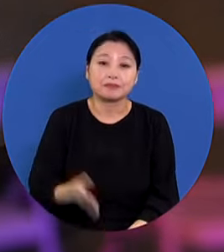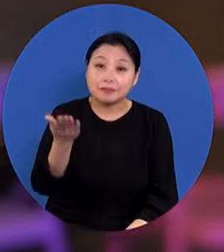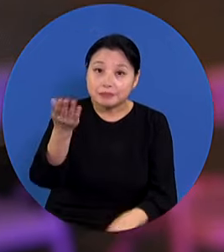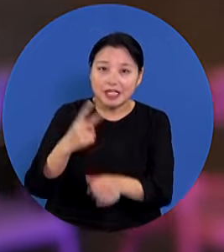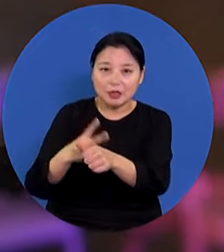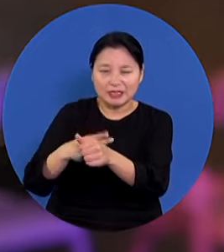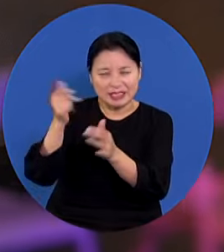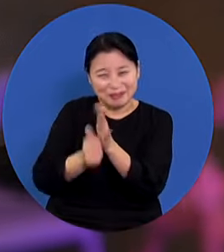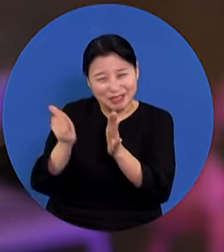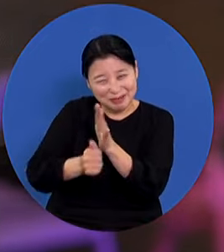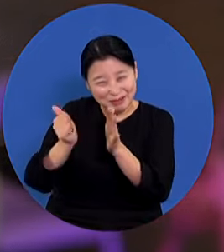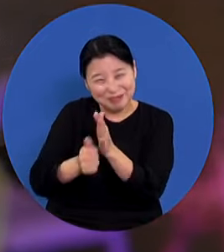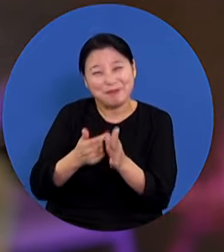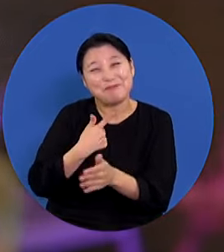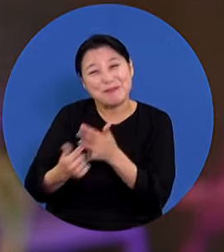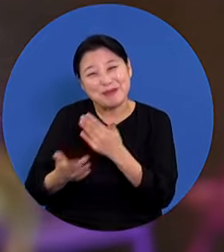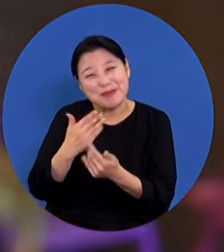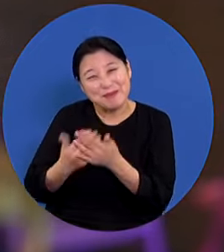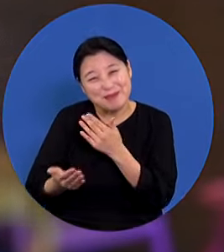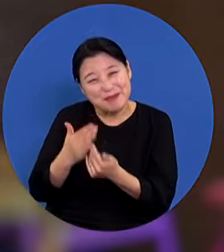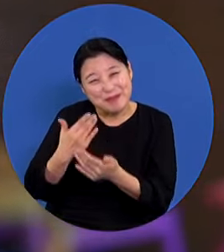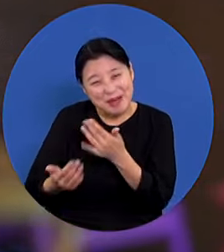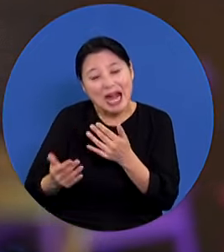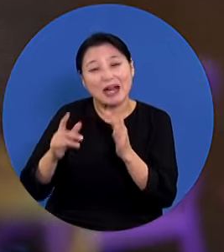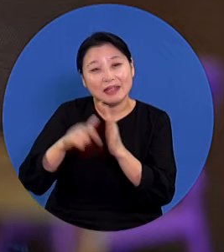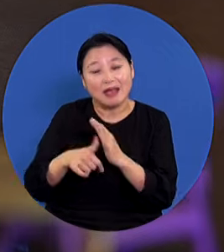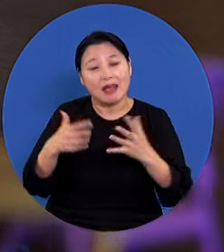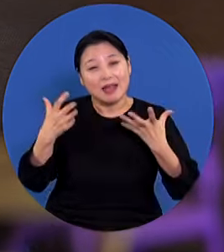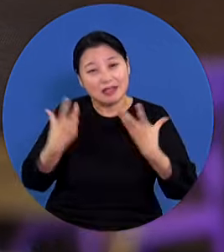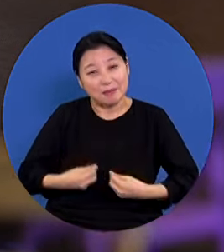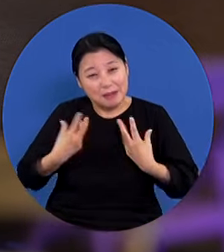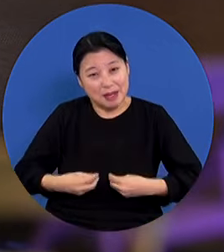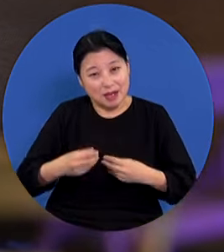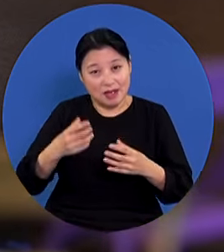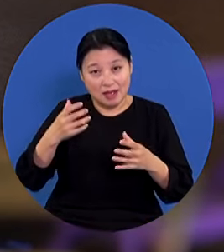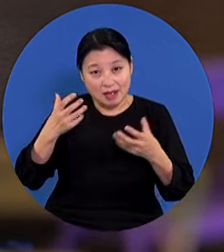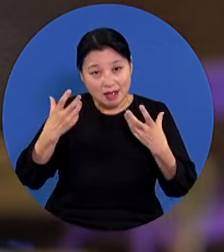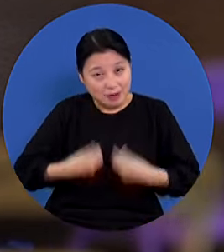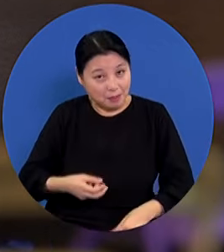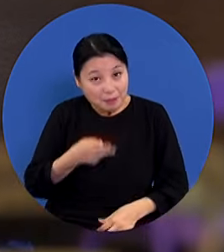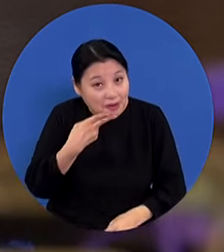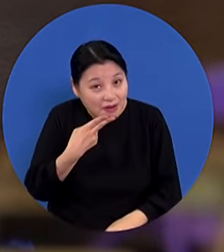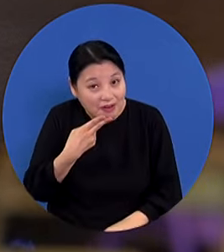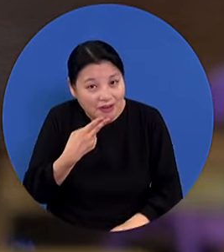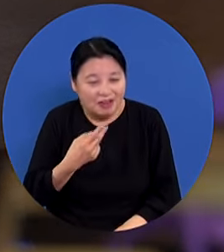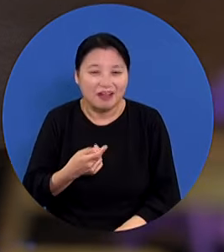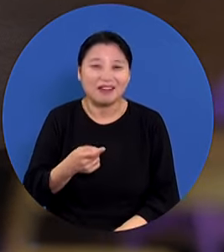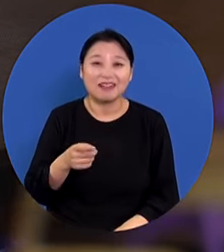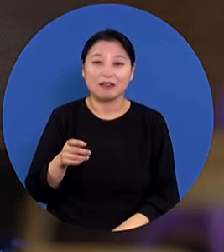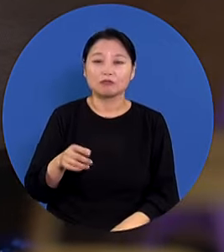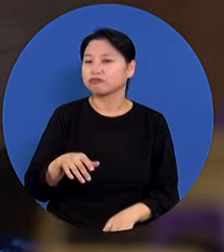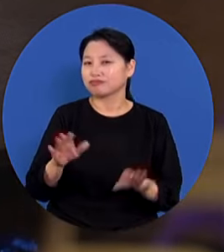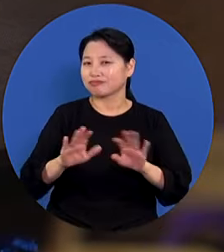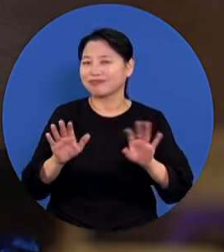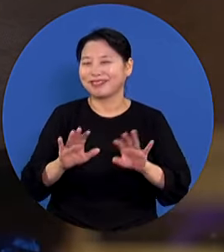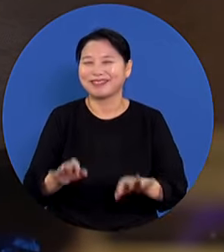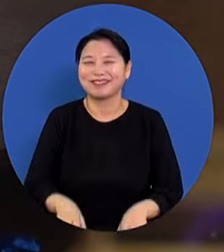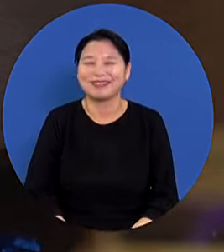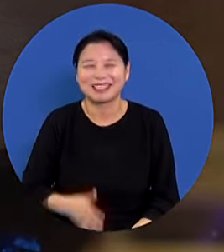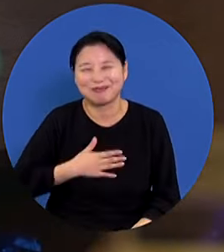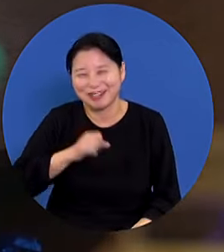숱한 실패를 하는데 그때 뭐 좌절하거나 낙담하거나 그러지 않으셨다는 거죠? 그러니까 뭐 당연히